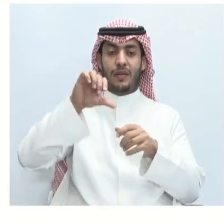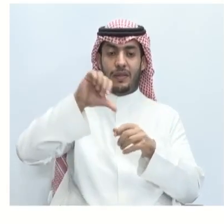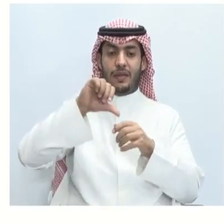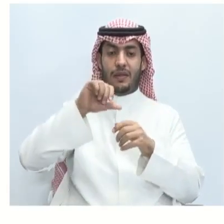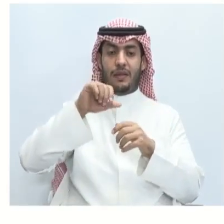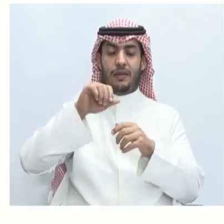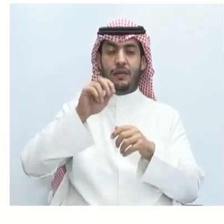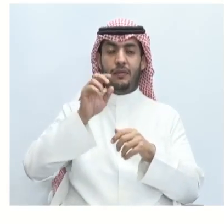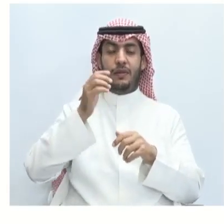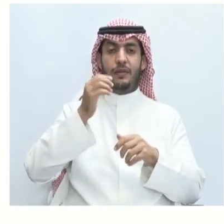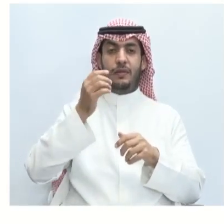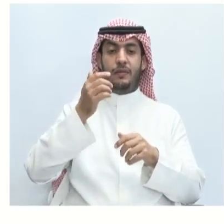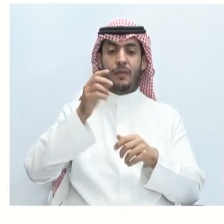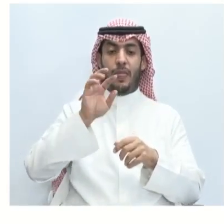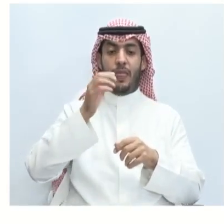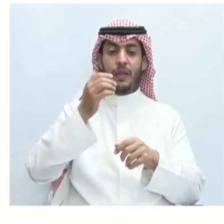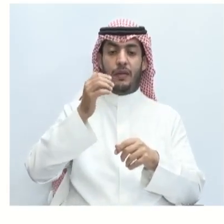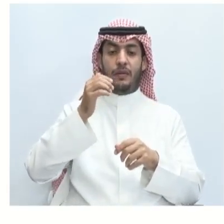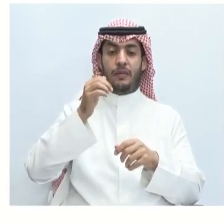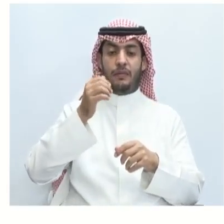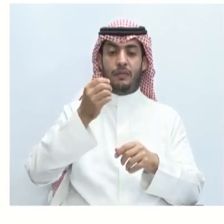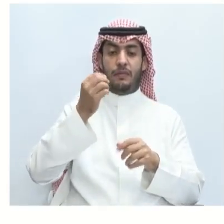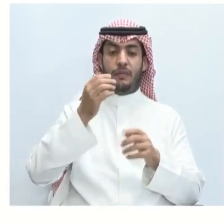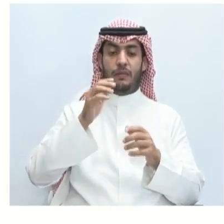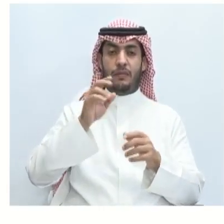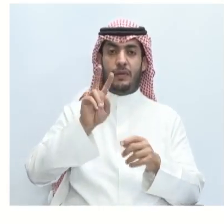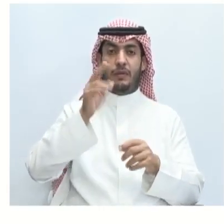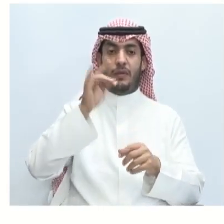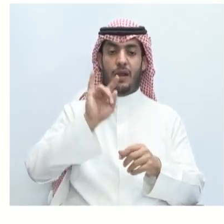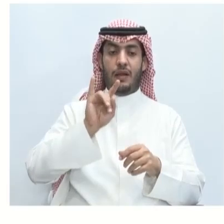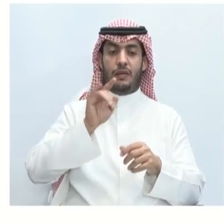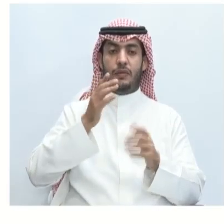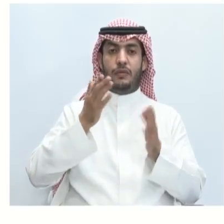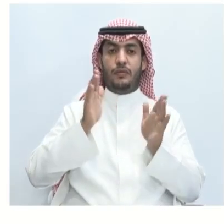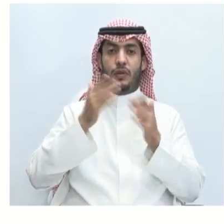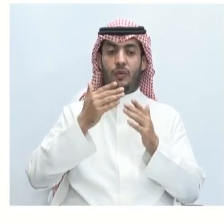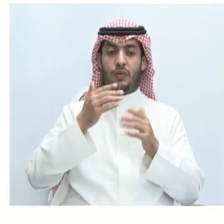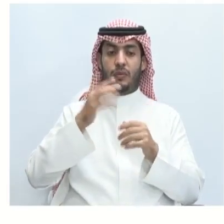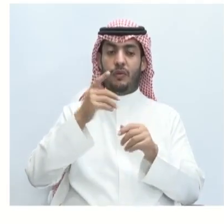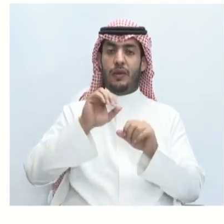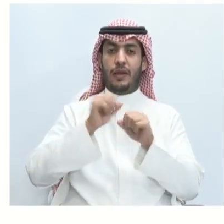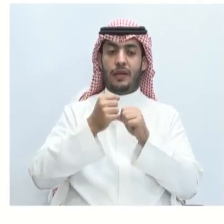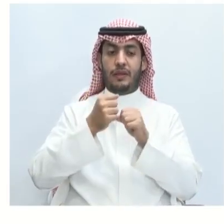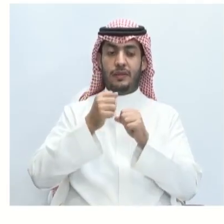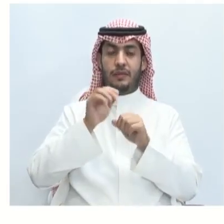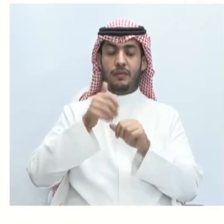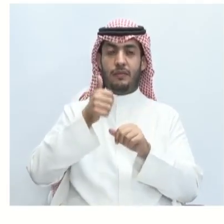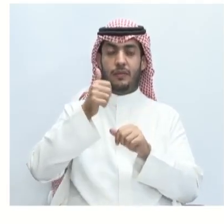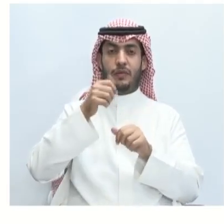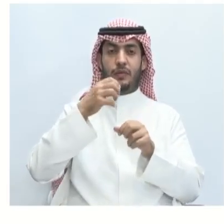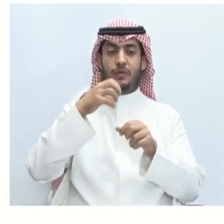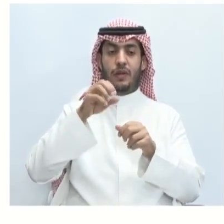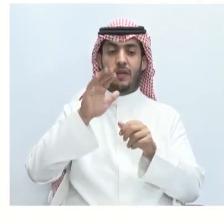تعبئه تعبئته او عفوا وتم تعبئه سبعه اعشار من الصندوق ما الكسر الذي يمثل